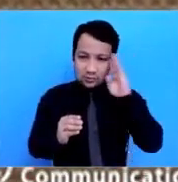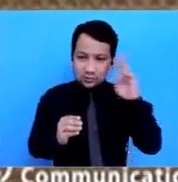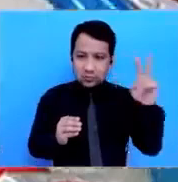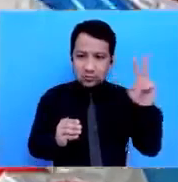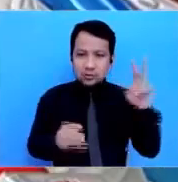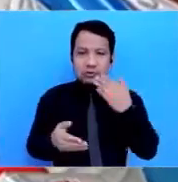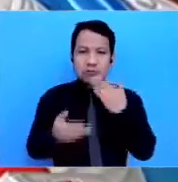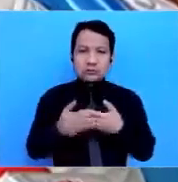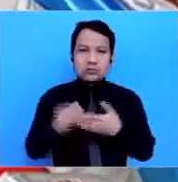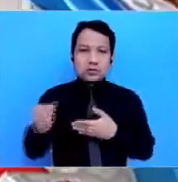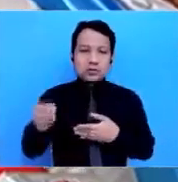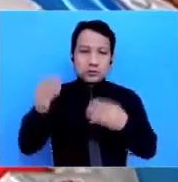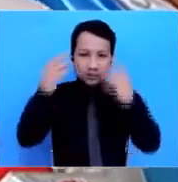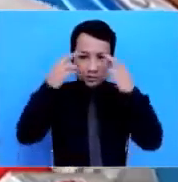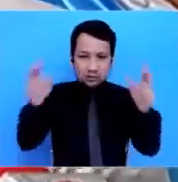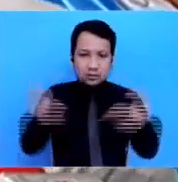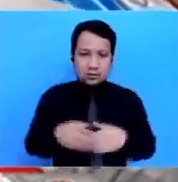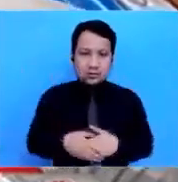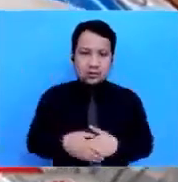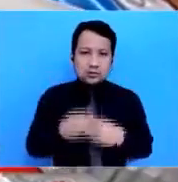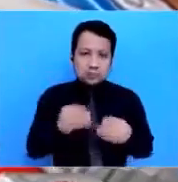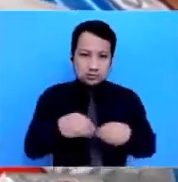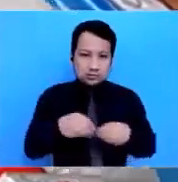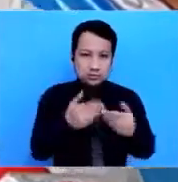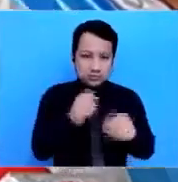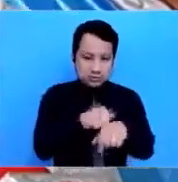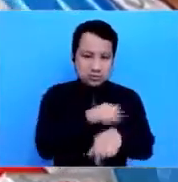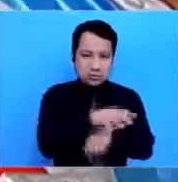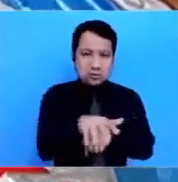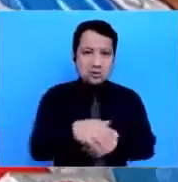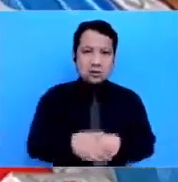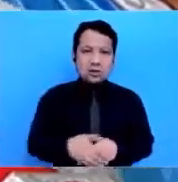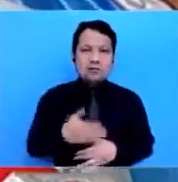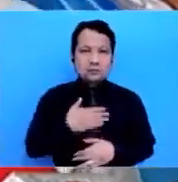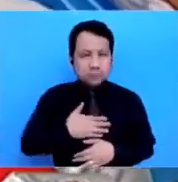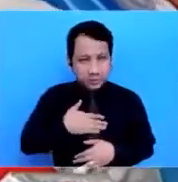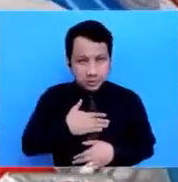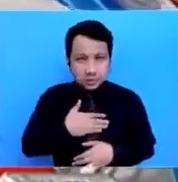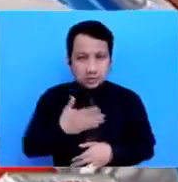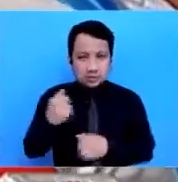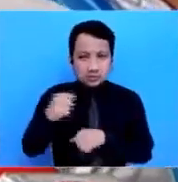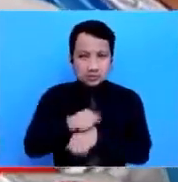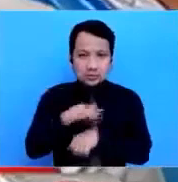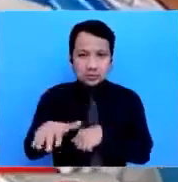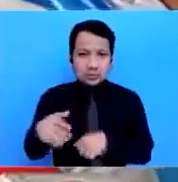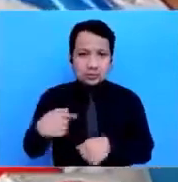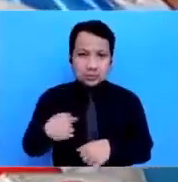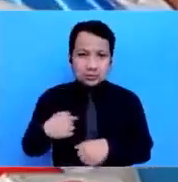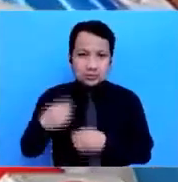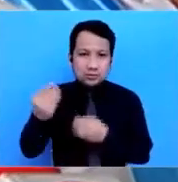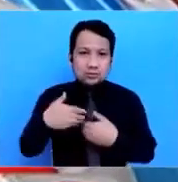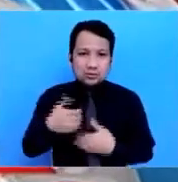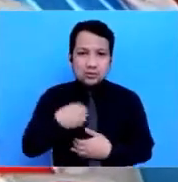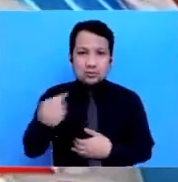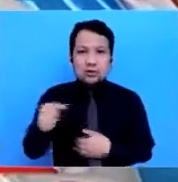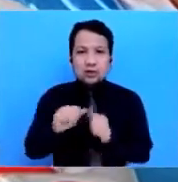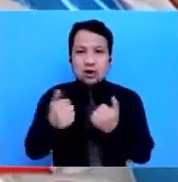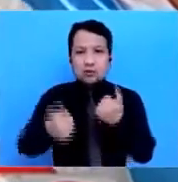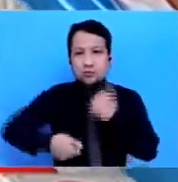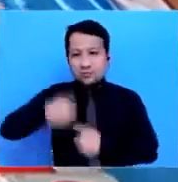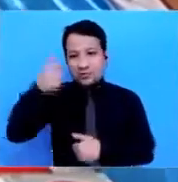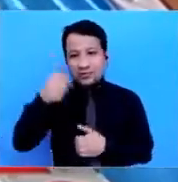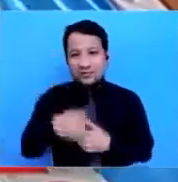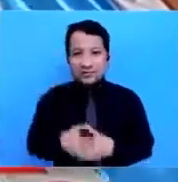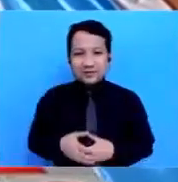Marcos kung nabigyan siya ng advice. How I wish mabigyan din ako ng advice. Oh, paano manalo? Oh,